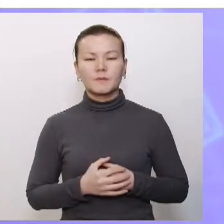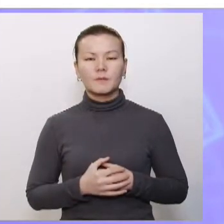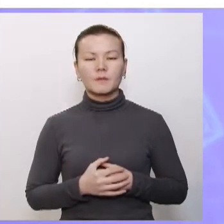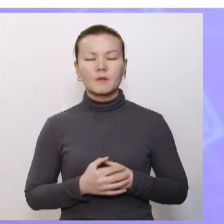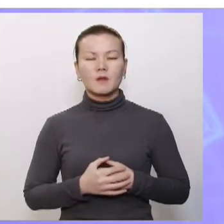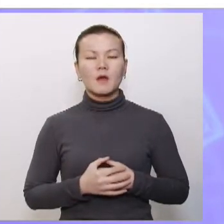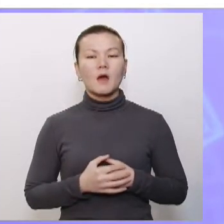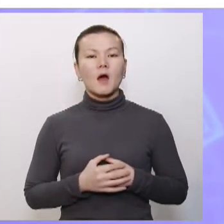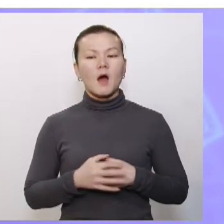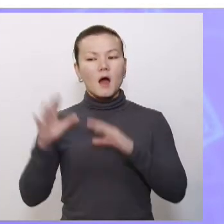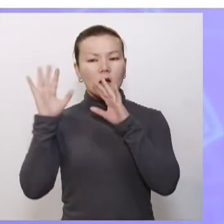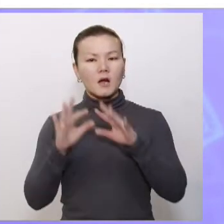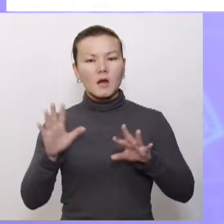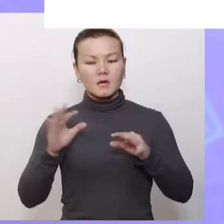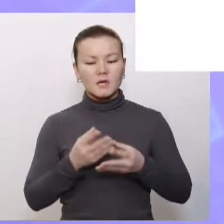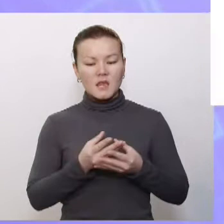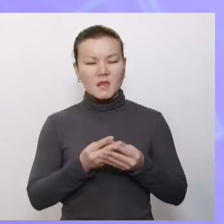Кар эриди.